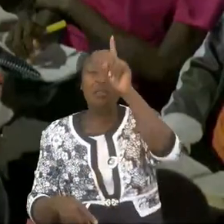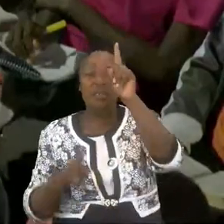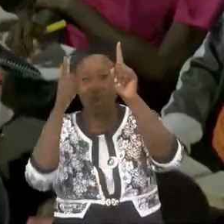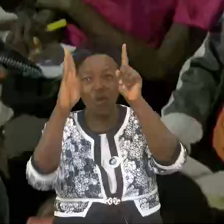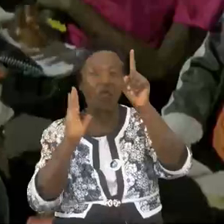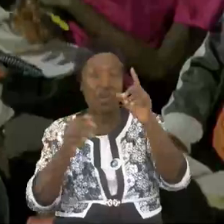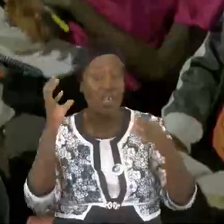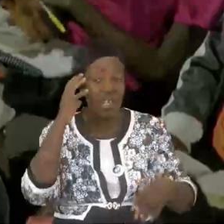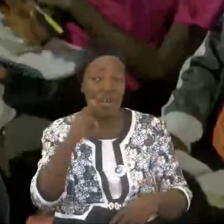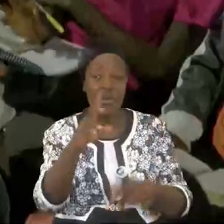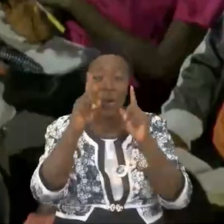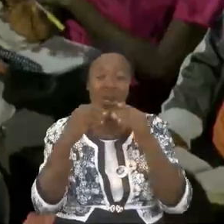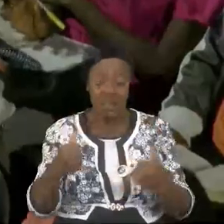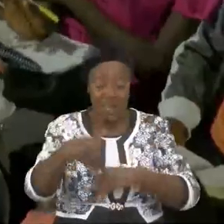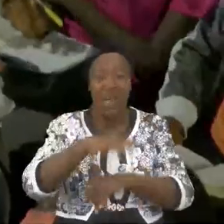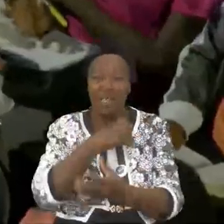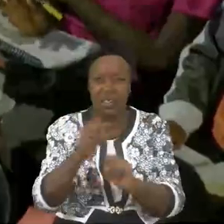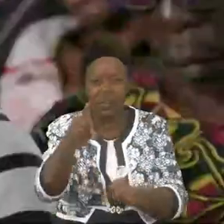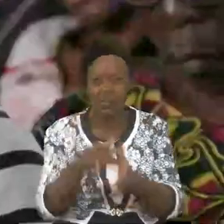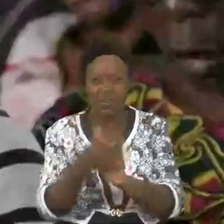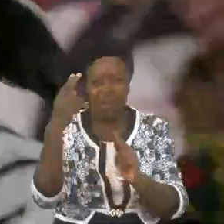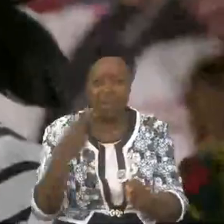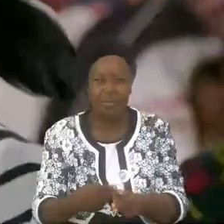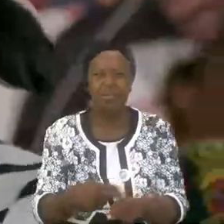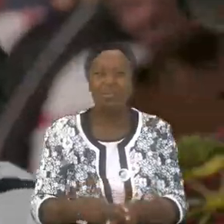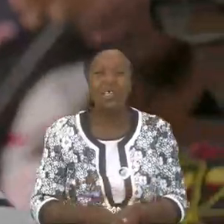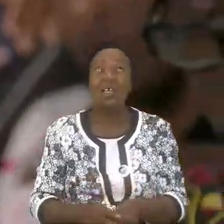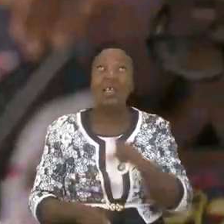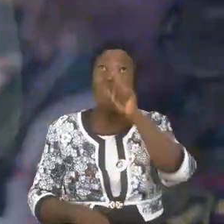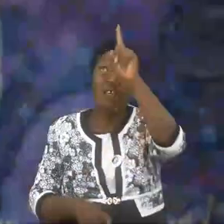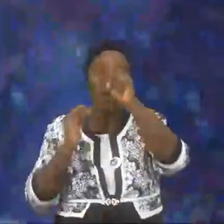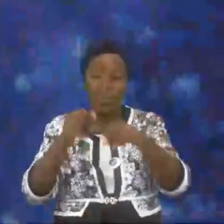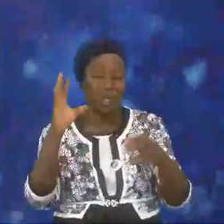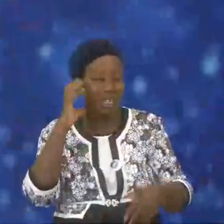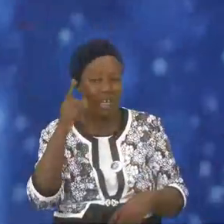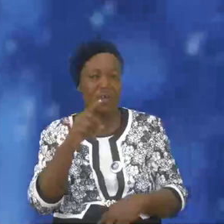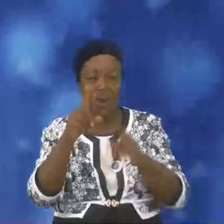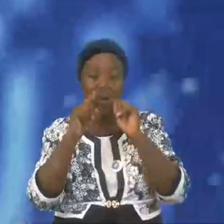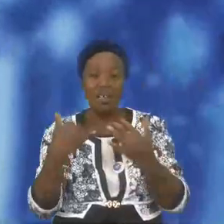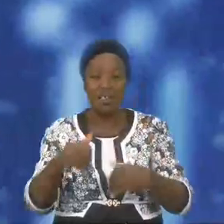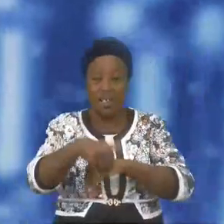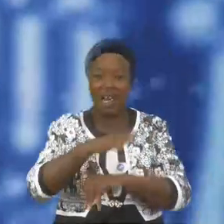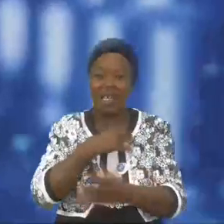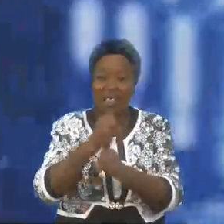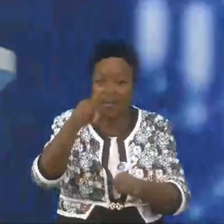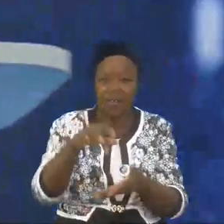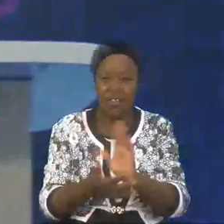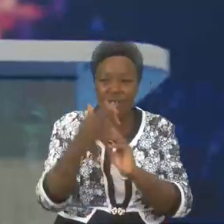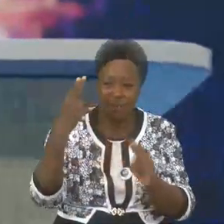ton soin et te sauvera. J'ai dit, il va écouter ton cri ce soir et il va te